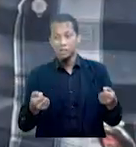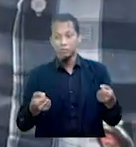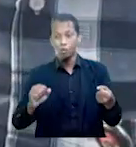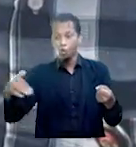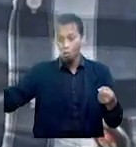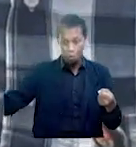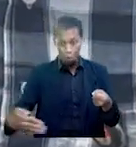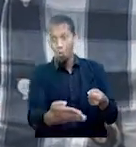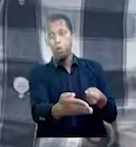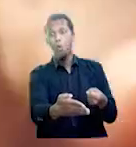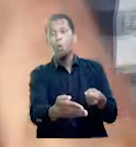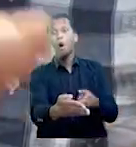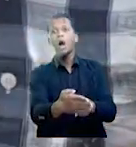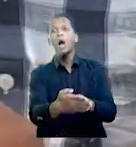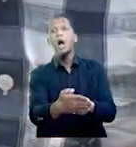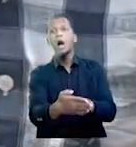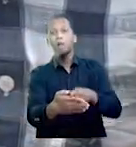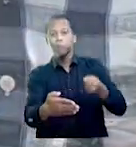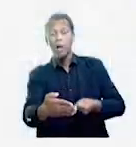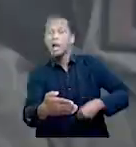main motong.